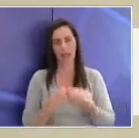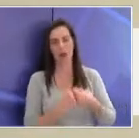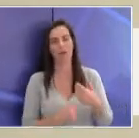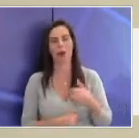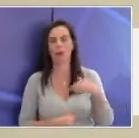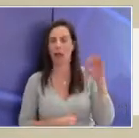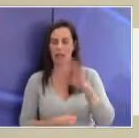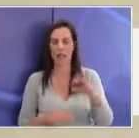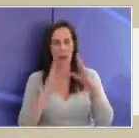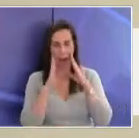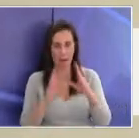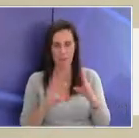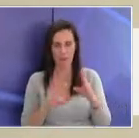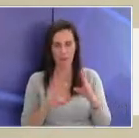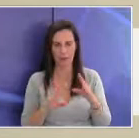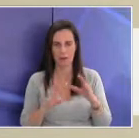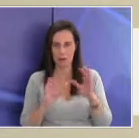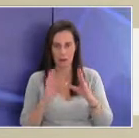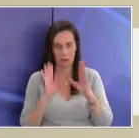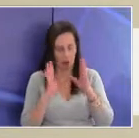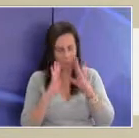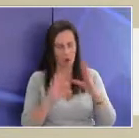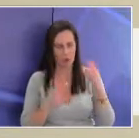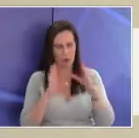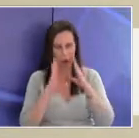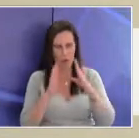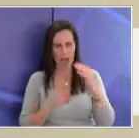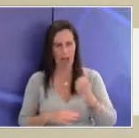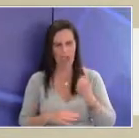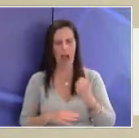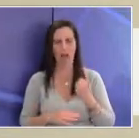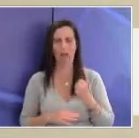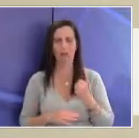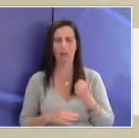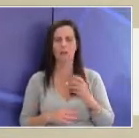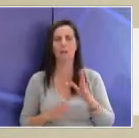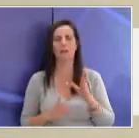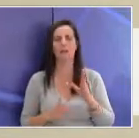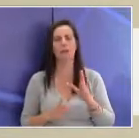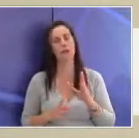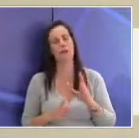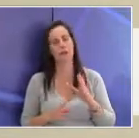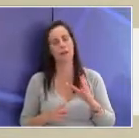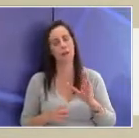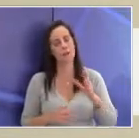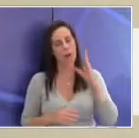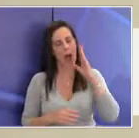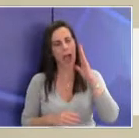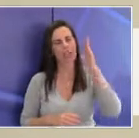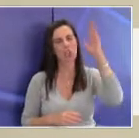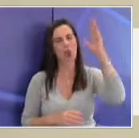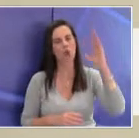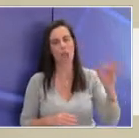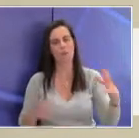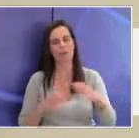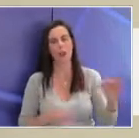אני עדיין מאמין, ובאמונה מאוד עמוקה, במסר של כולנו והחזון של כולנו.